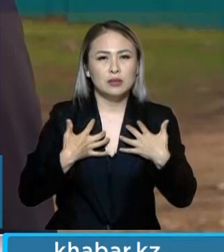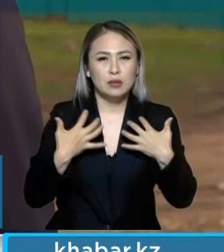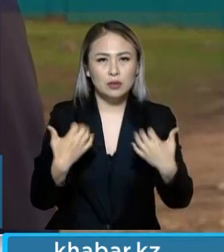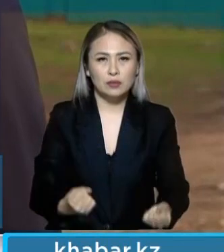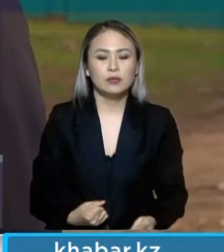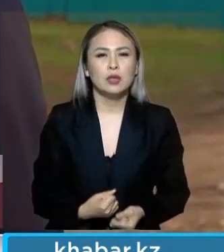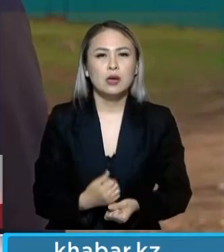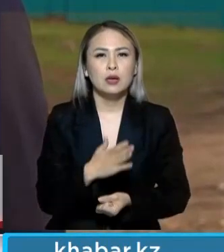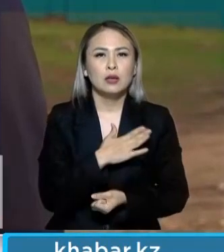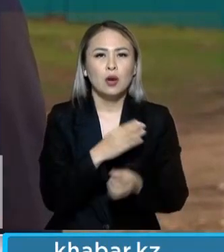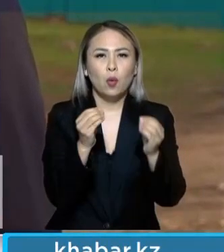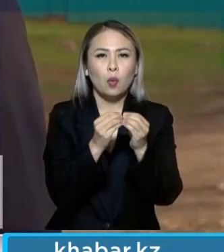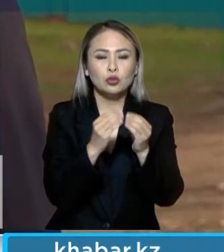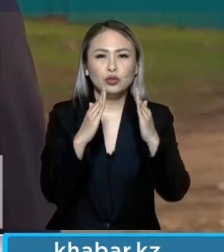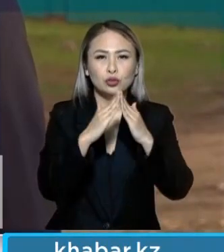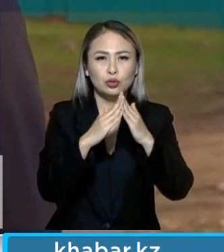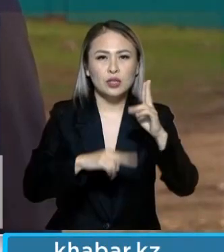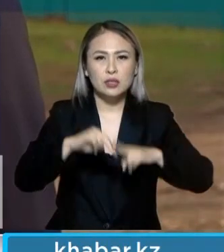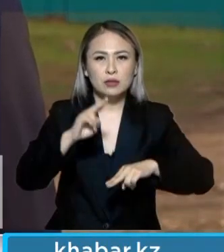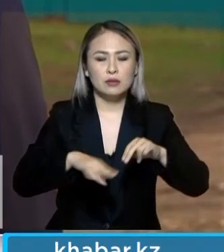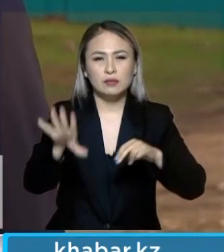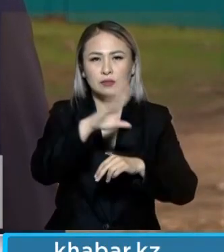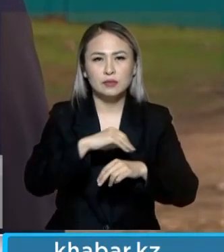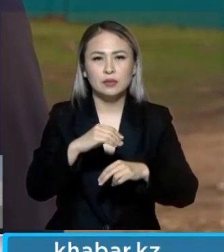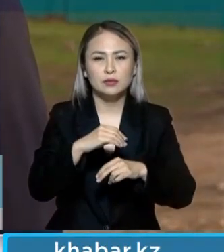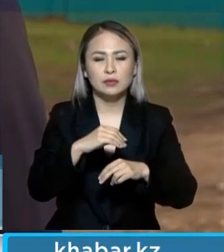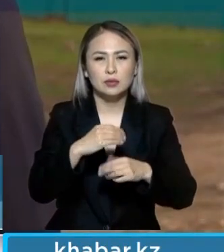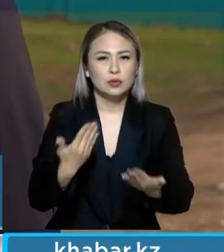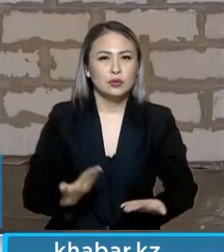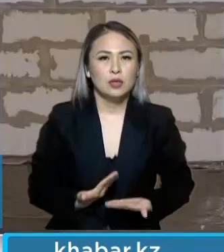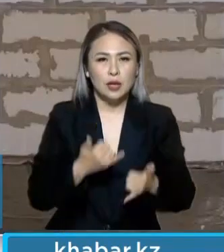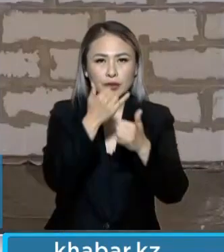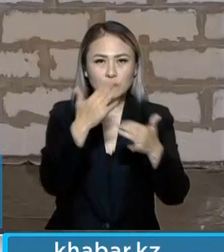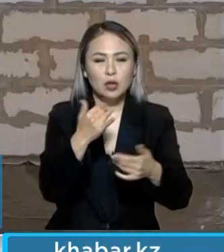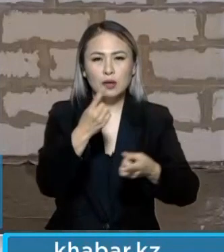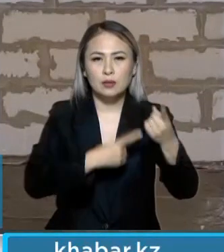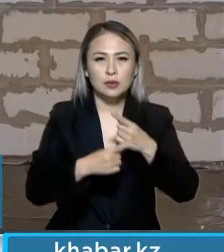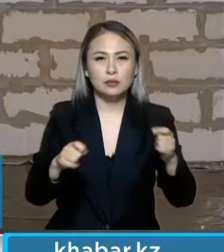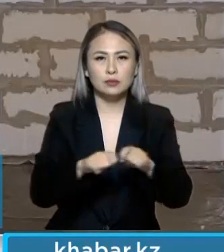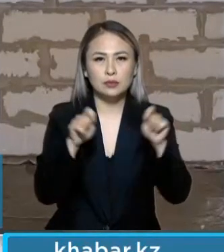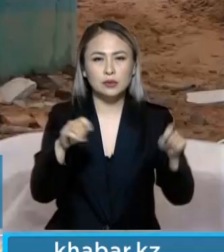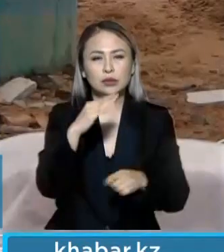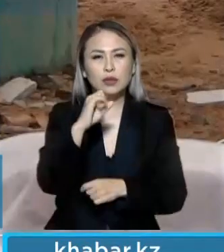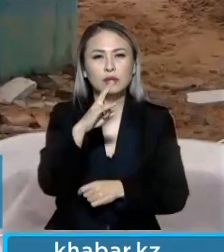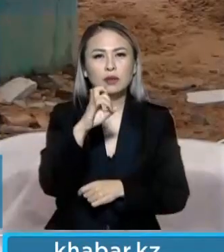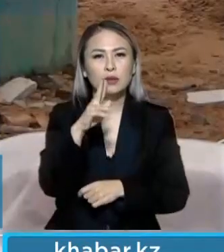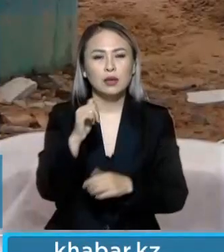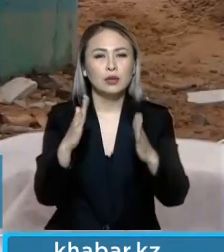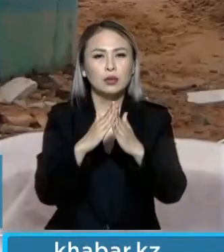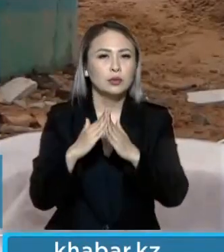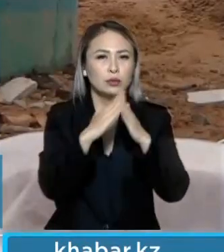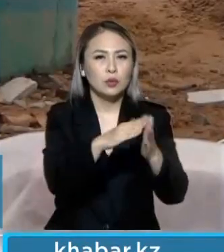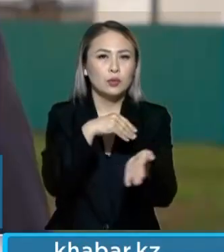Бізде 10 үй зардап шегіп, оның екеуі жарамсыз болып танылған. Бір үйіне Жаңарқадан үй сатып алып берді,